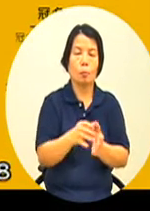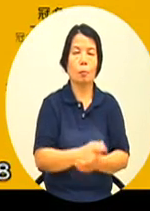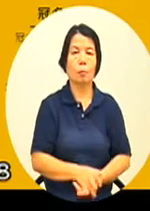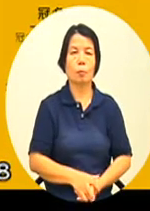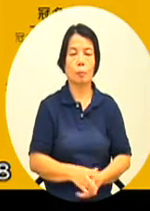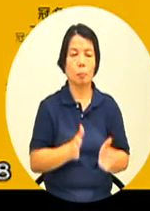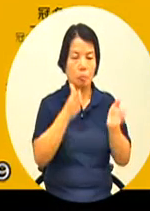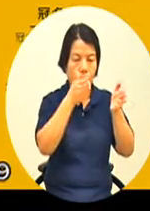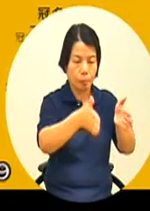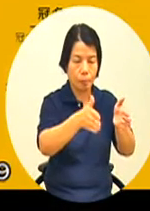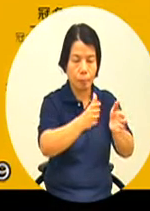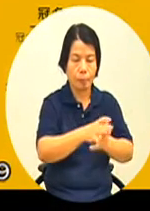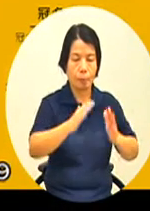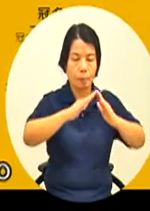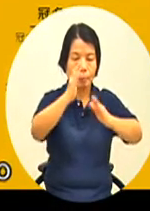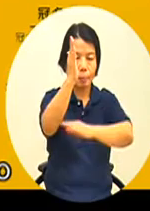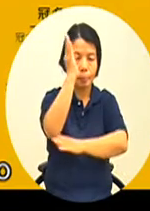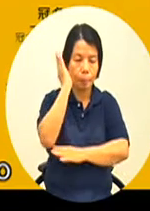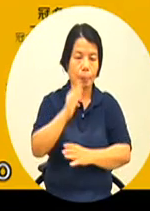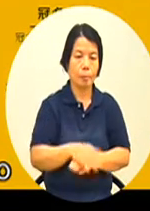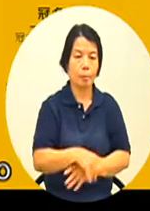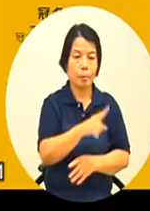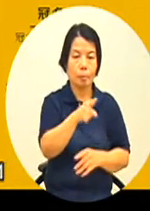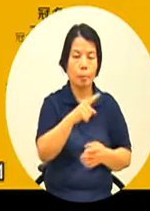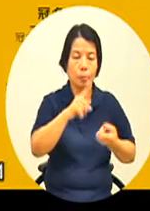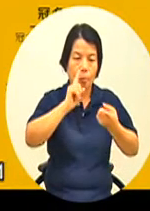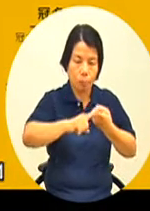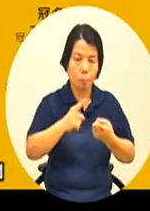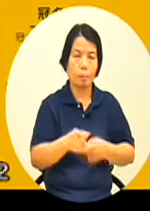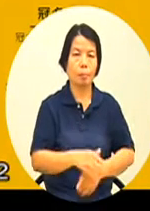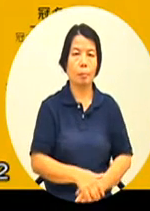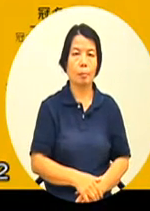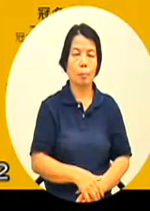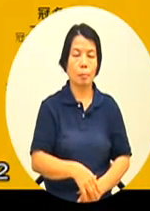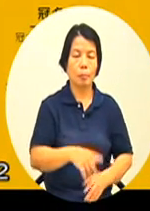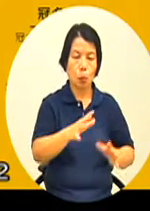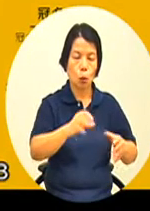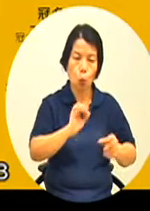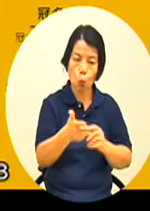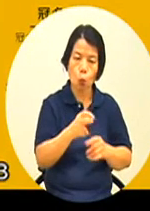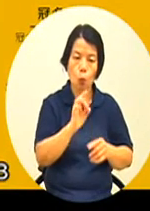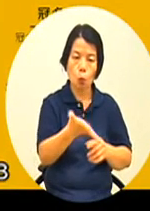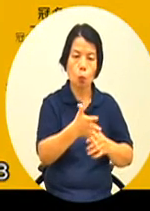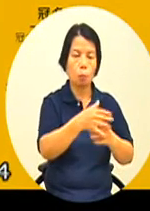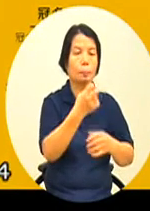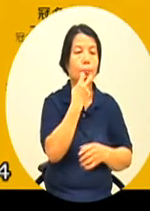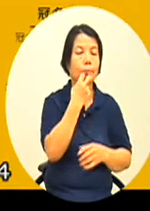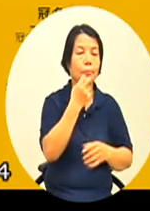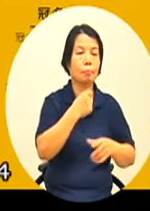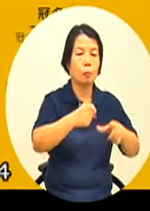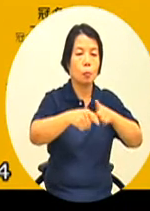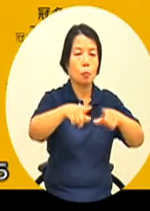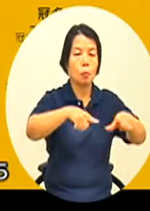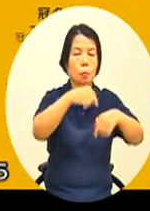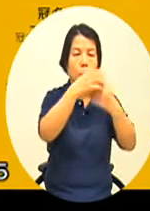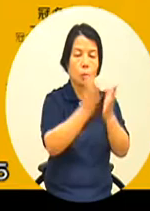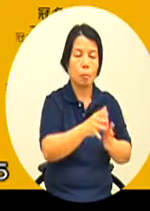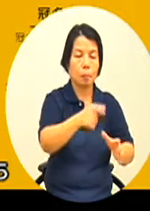市政府提出正方的意见，为什么要在中央公园盖李克勇图书馆？比如说前进